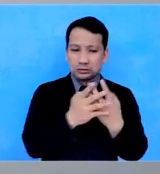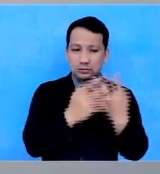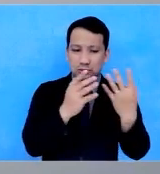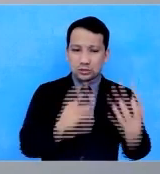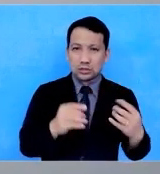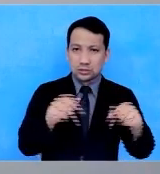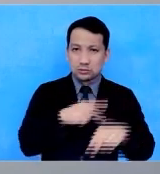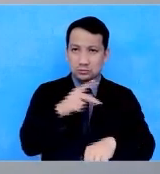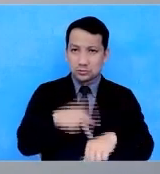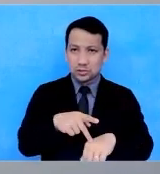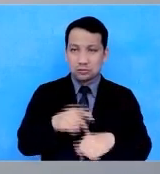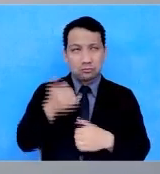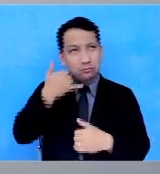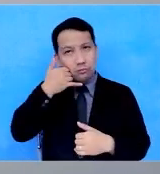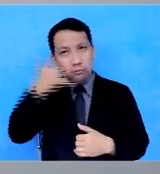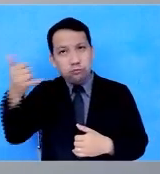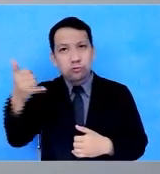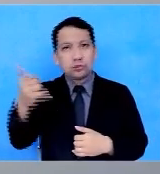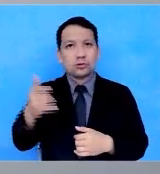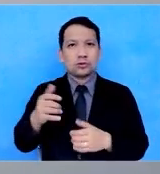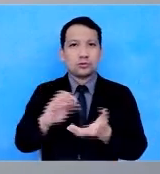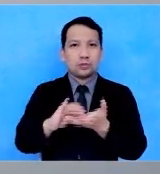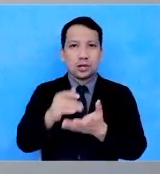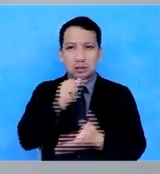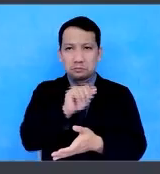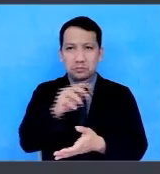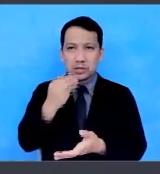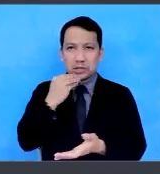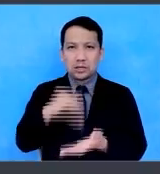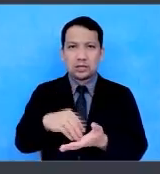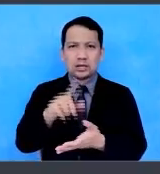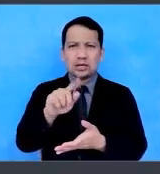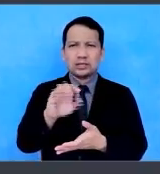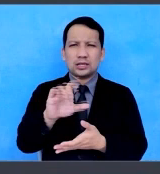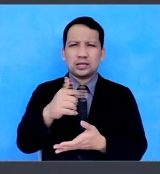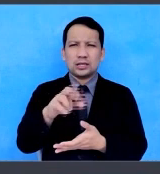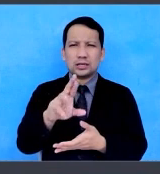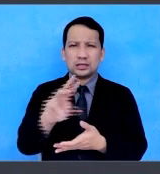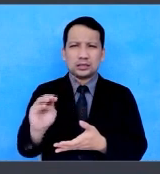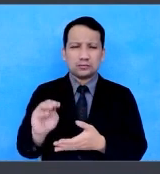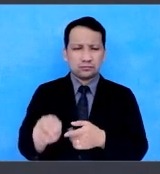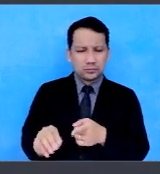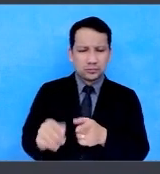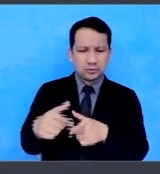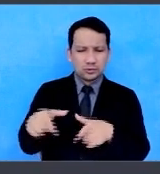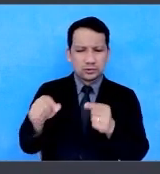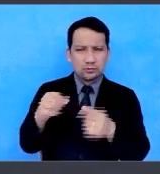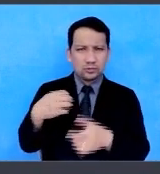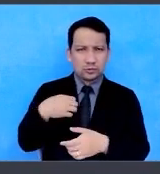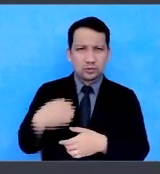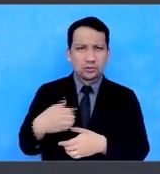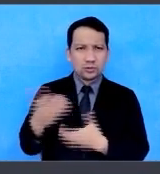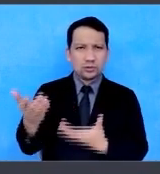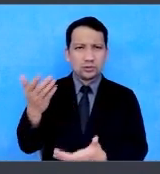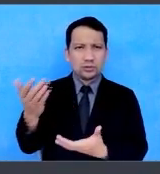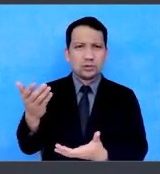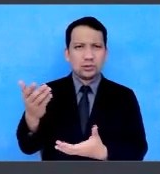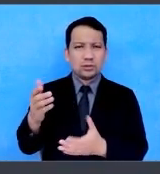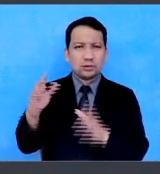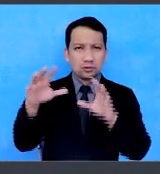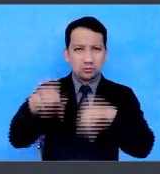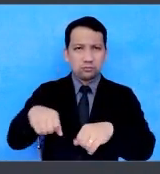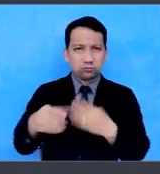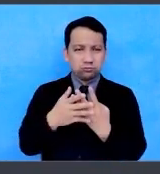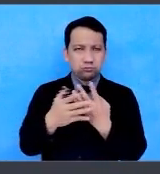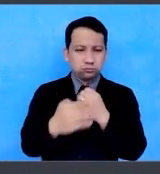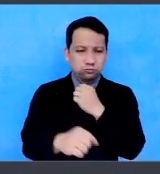sa Pilipinas gamit ang encrypted messaging app na Telegram. Unang napansin ng Japanese police na ang ilan sa kanilang mga nahuhuling magnanakaw